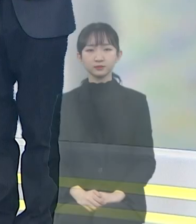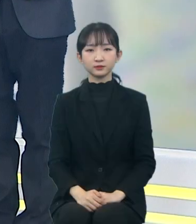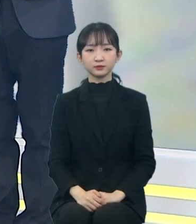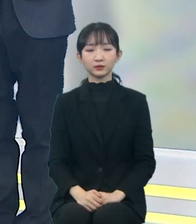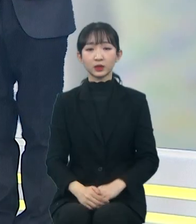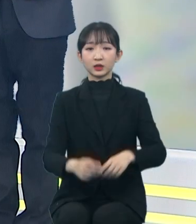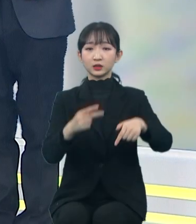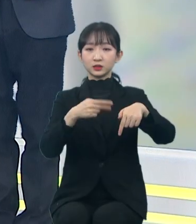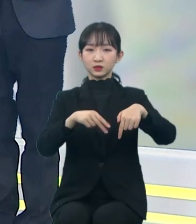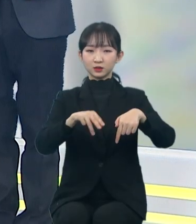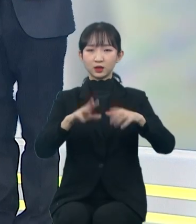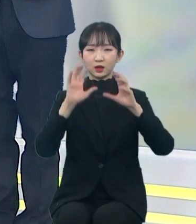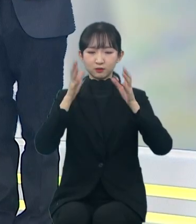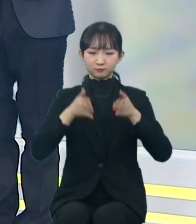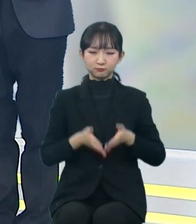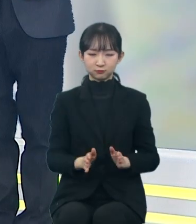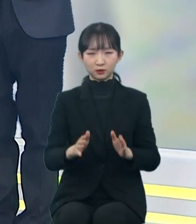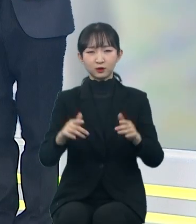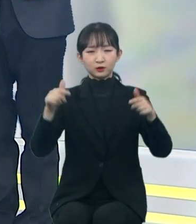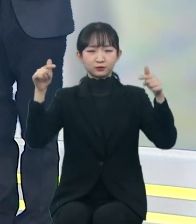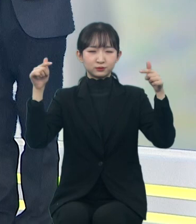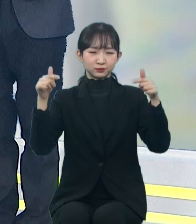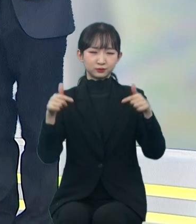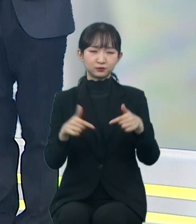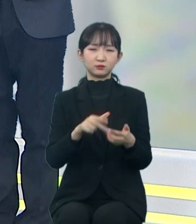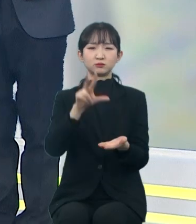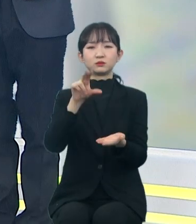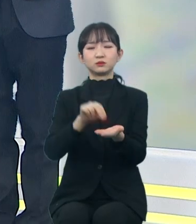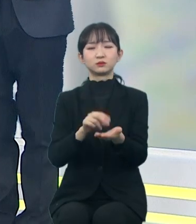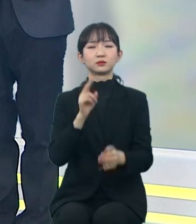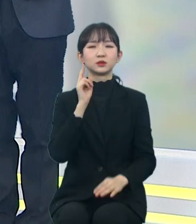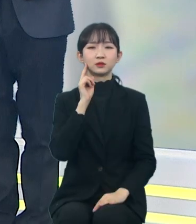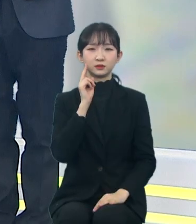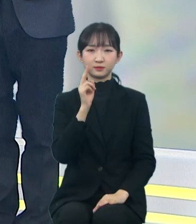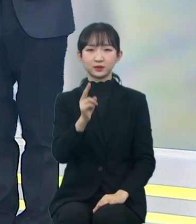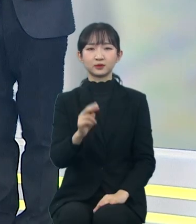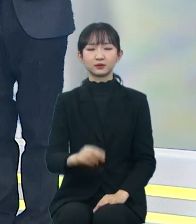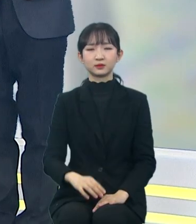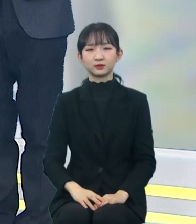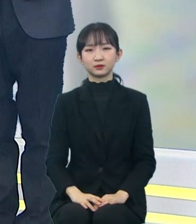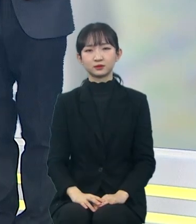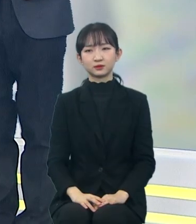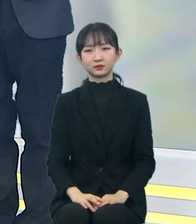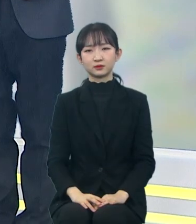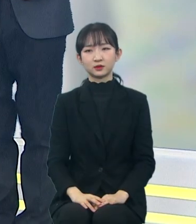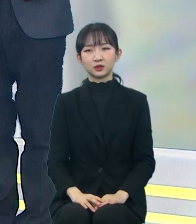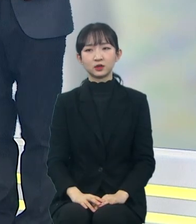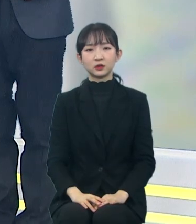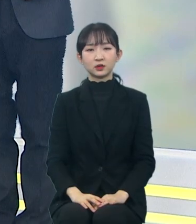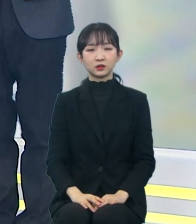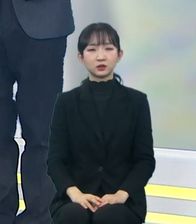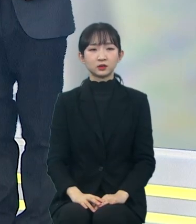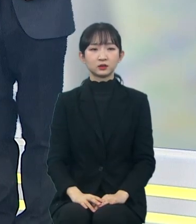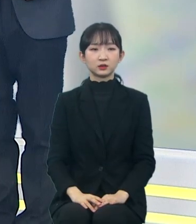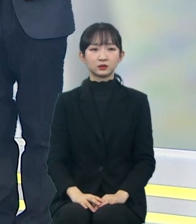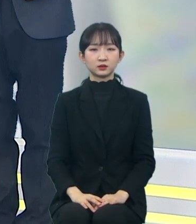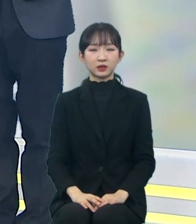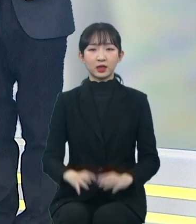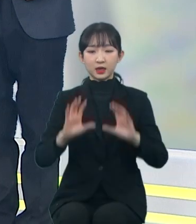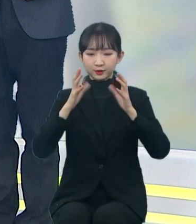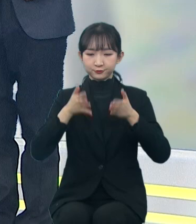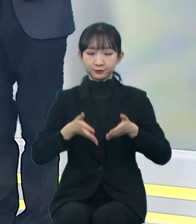인천의 저출산 문제가 점점 심각해지는 것으로 나타났습니다. 2000년에 1.47명이었던 합계